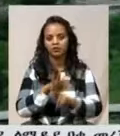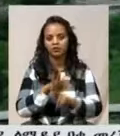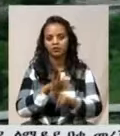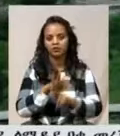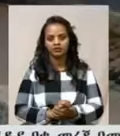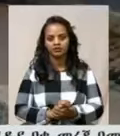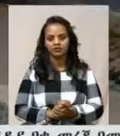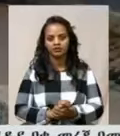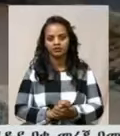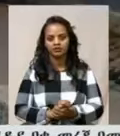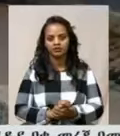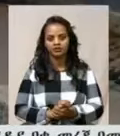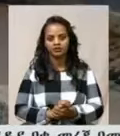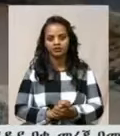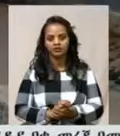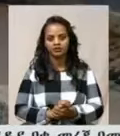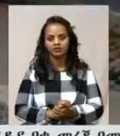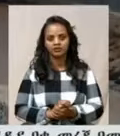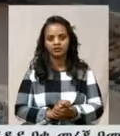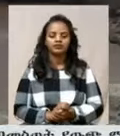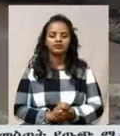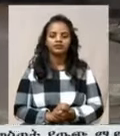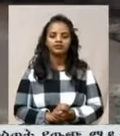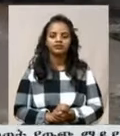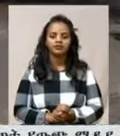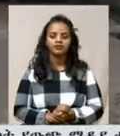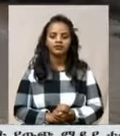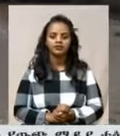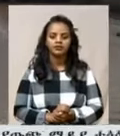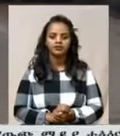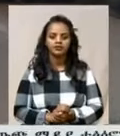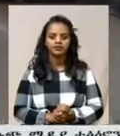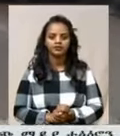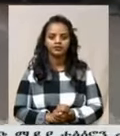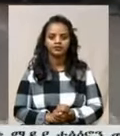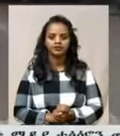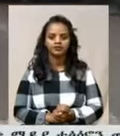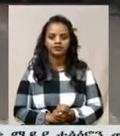ይገኛል። አባይን ማናለለኛ ከኛ መላህን